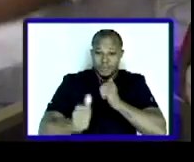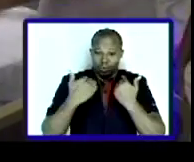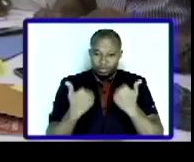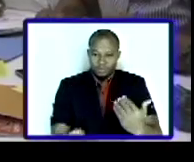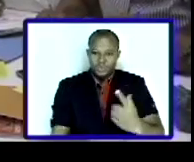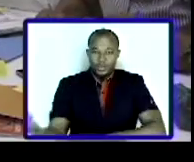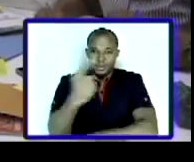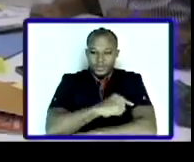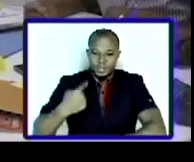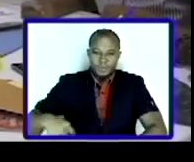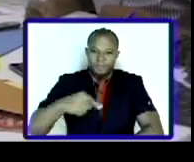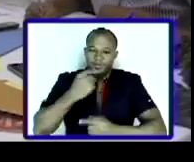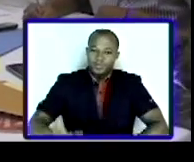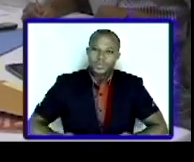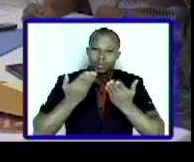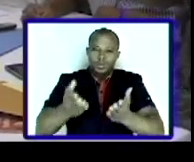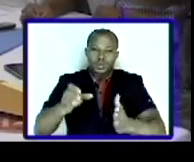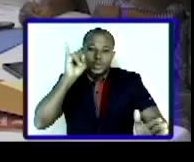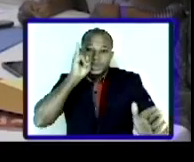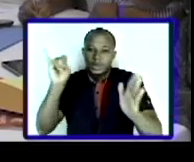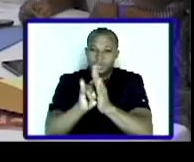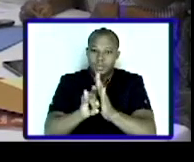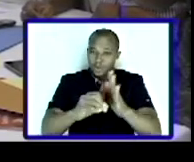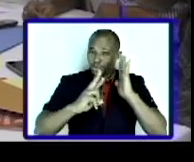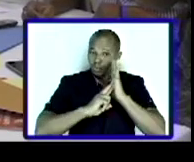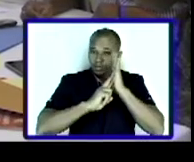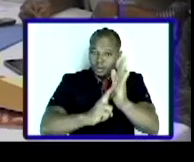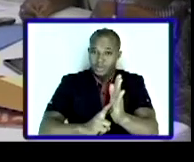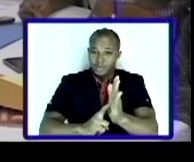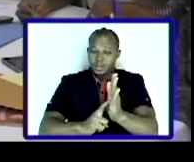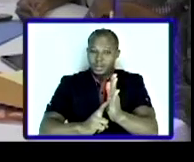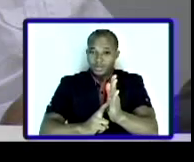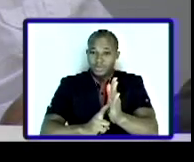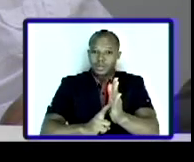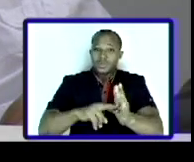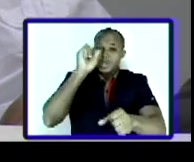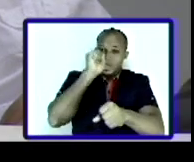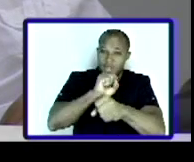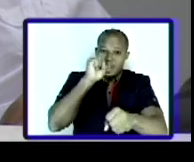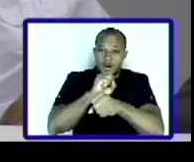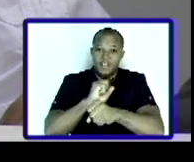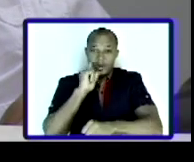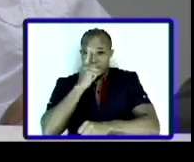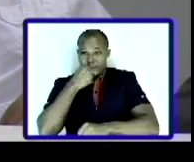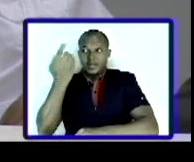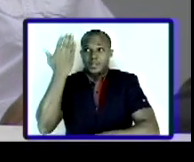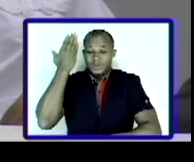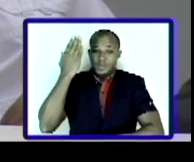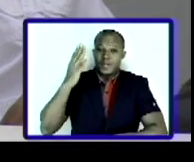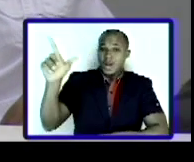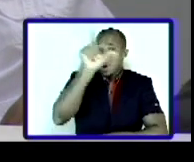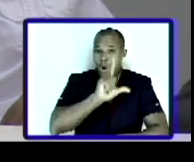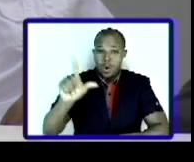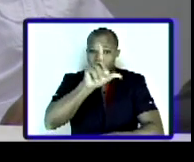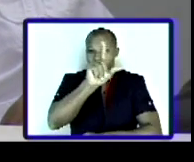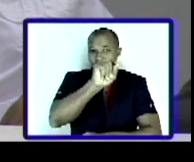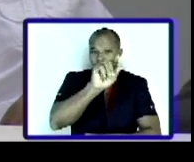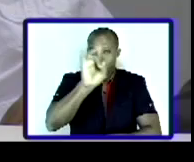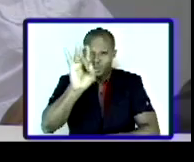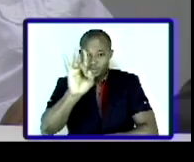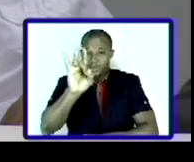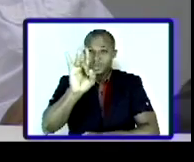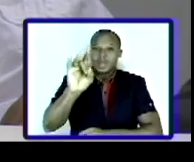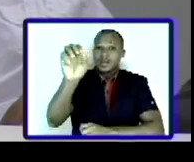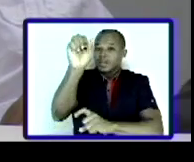nous portons pour vous images sous présentation module sous l'éducation inclusive qui était faite journée lundi 28 septembre dans